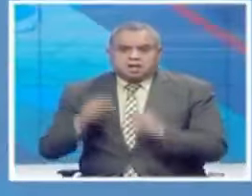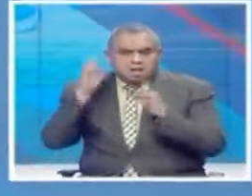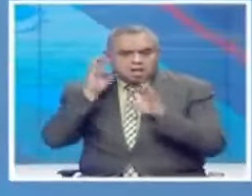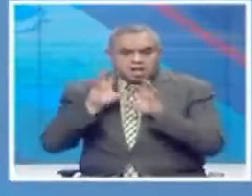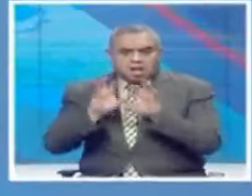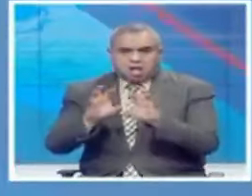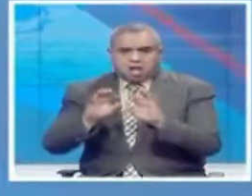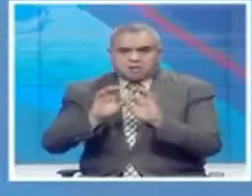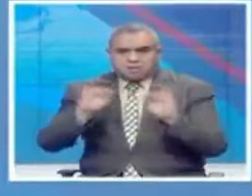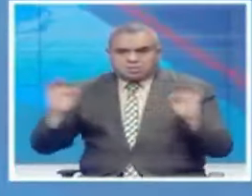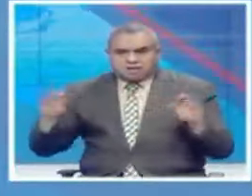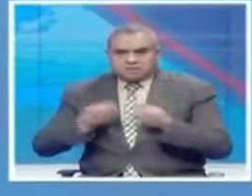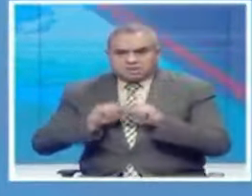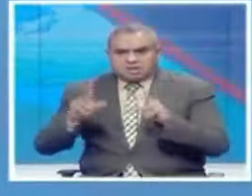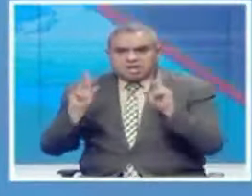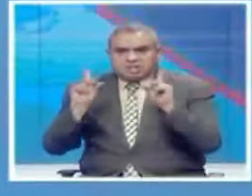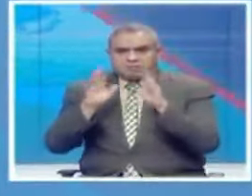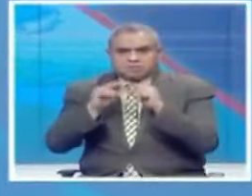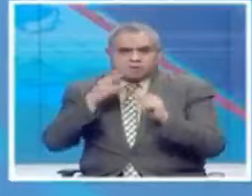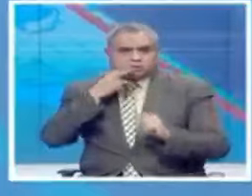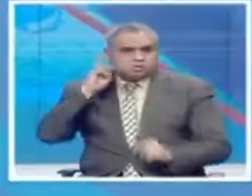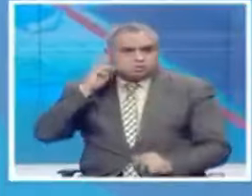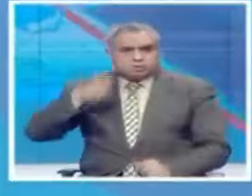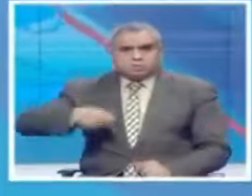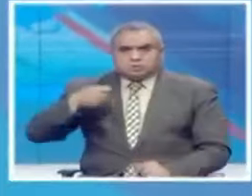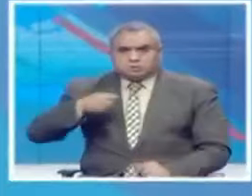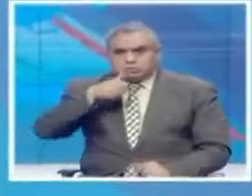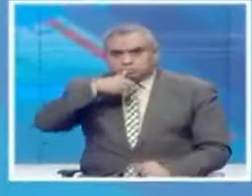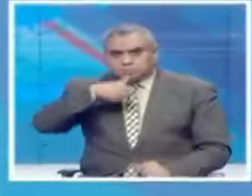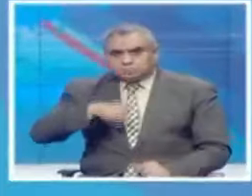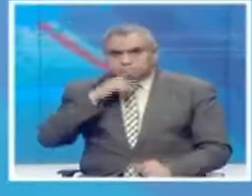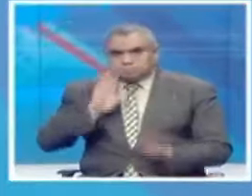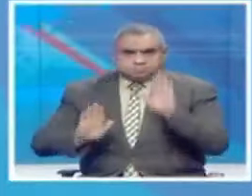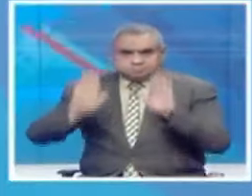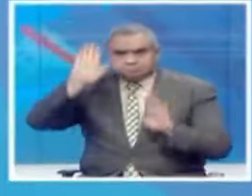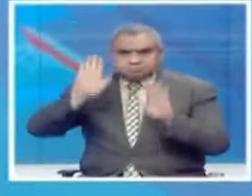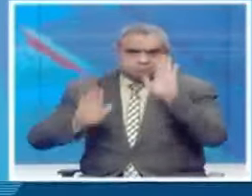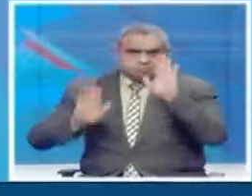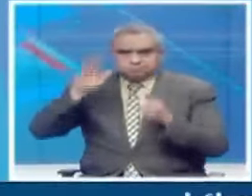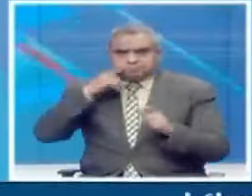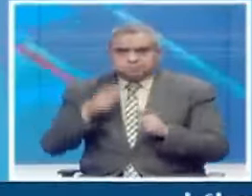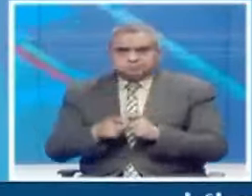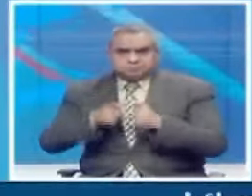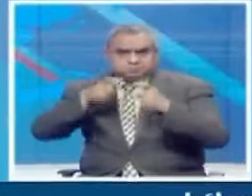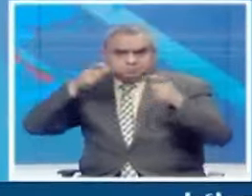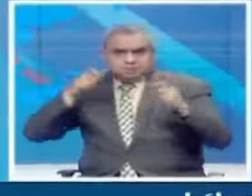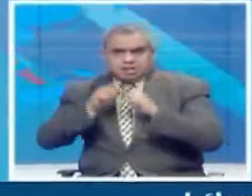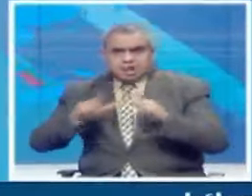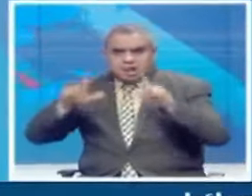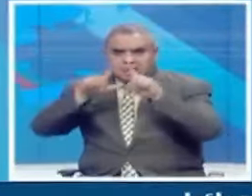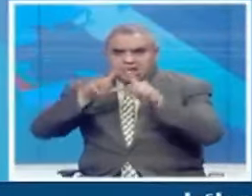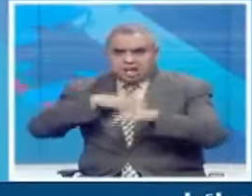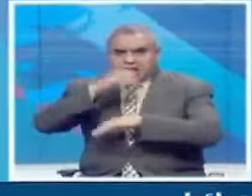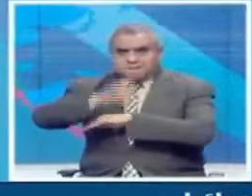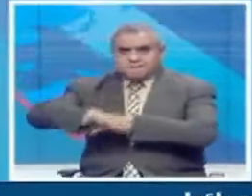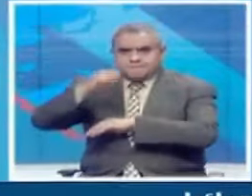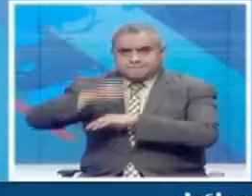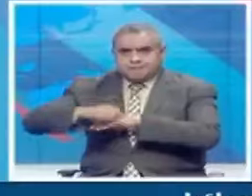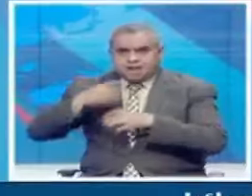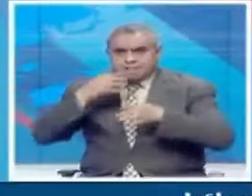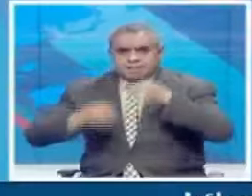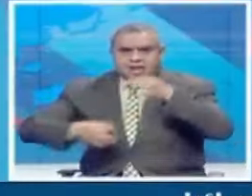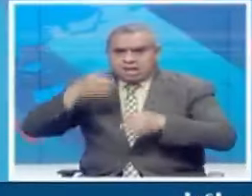الأخبار بالتفصيل من التلفزيون المصري، مرحبا بكم. صوتت أغلبية كبيرة من أعضاء لجنة محكمة العدل الدولية